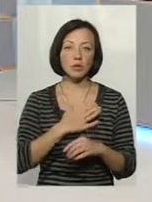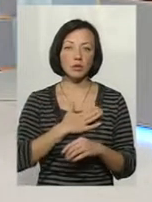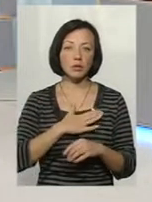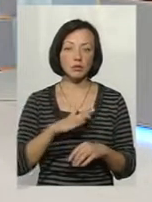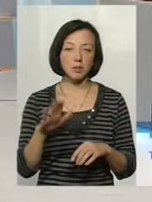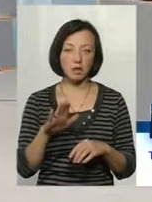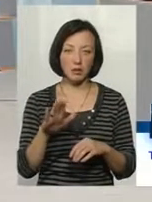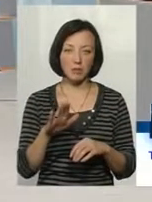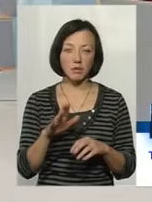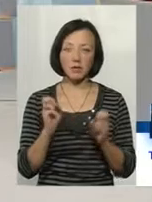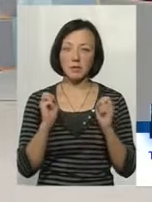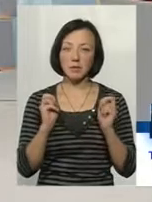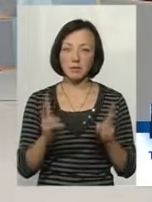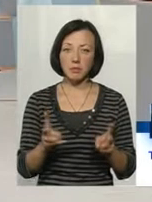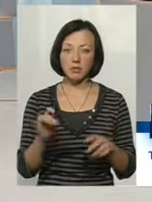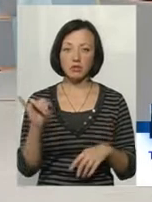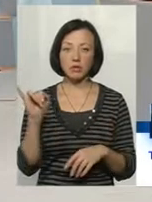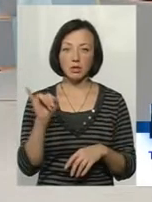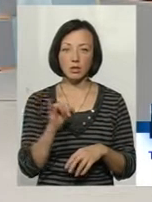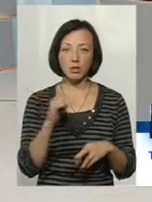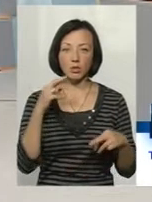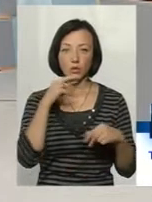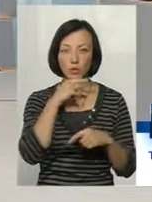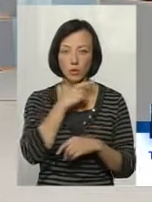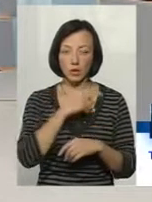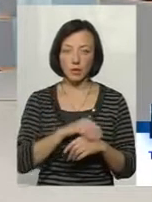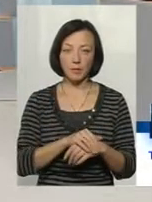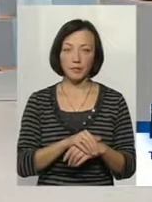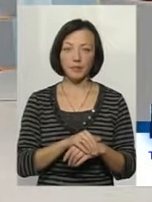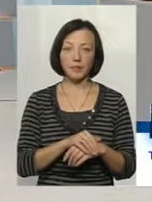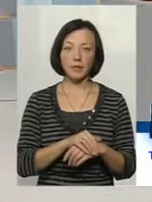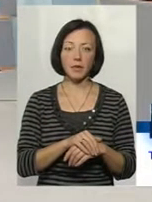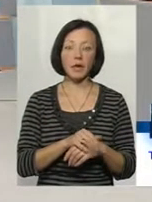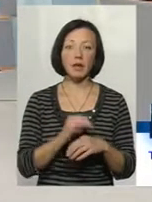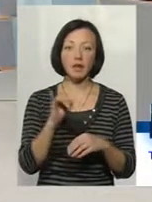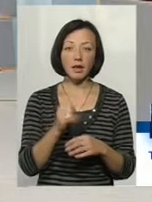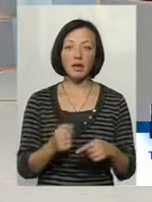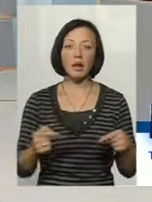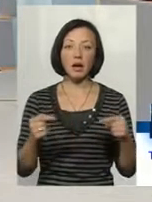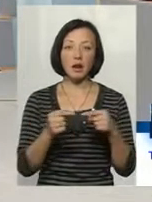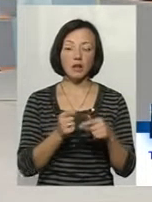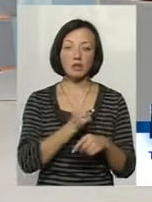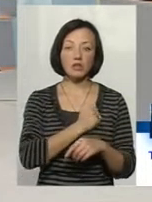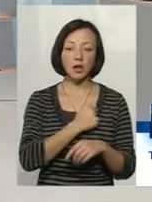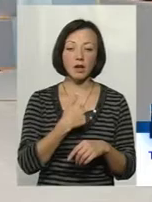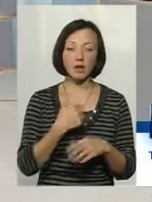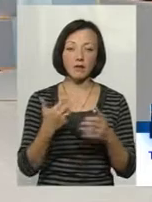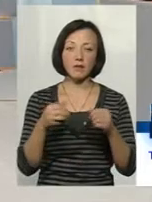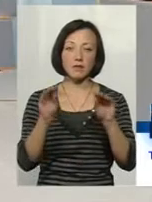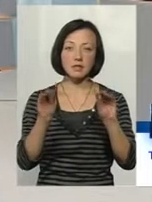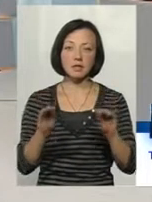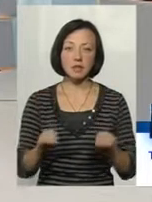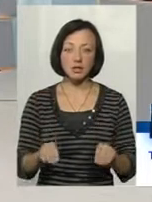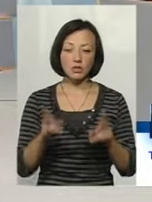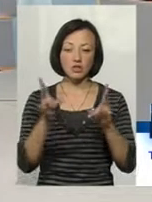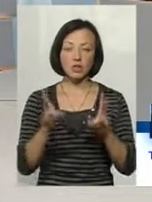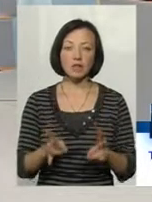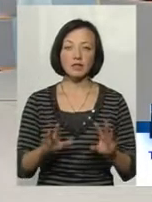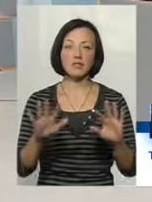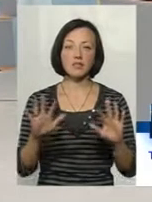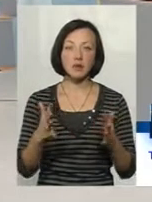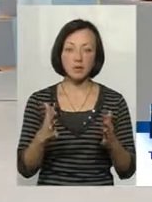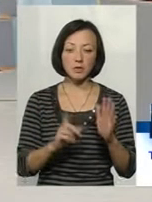неприємна, небезпечна і отруйна. І якраз, на жаль, от я взяв статистику тут нещасних